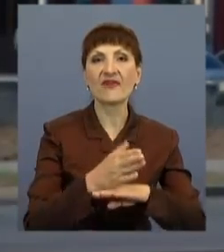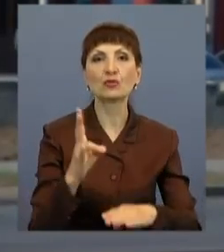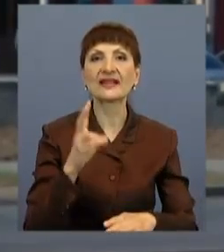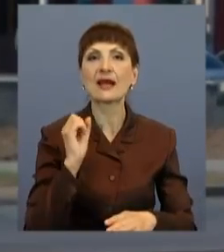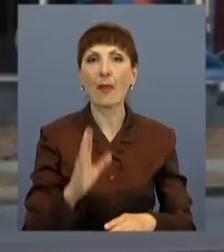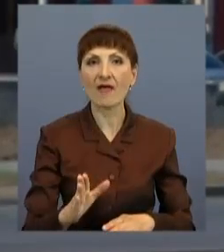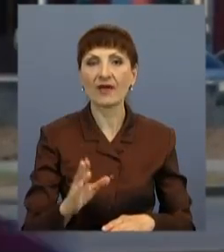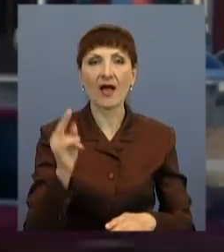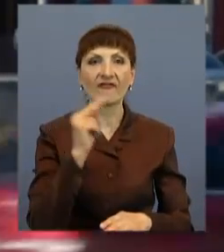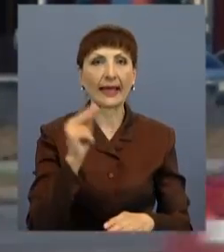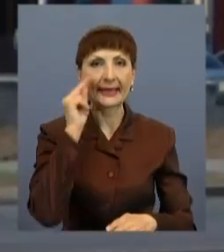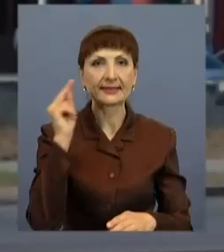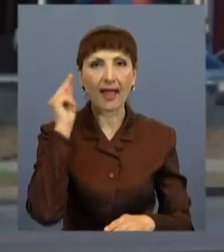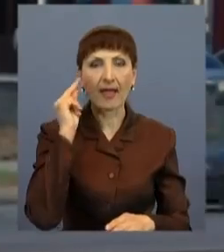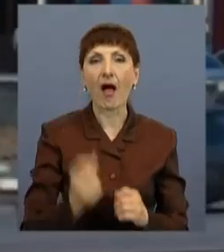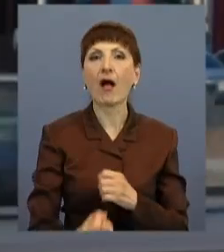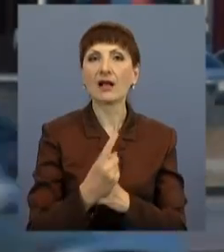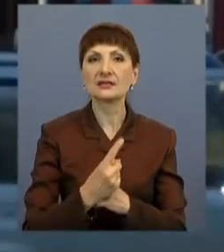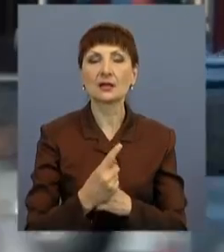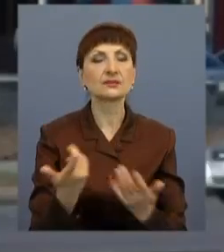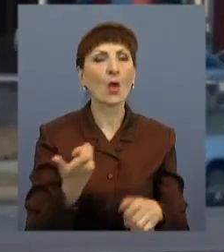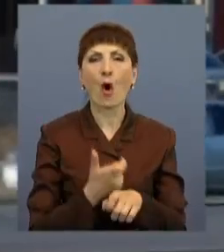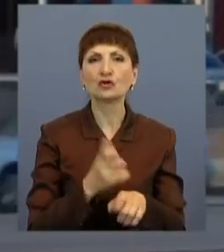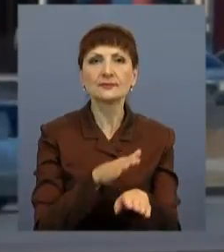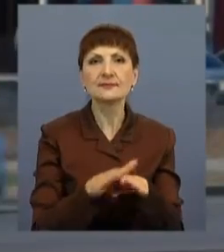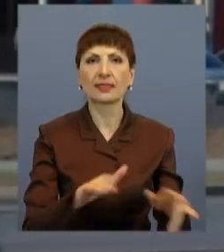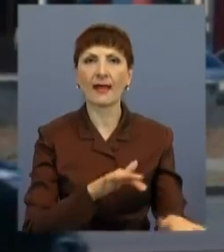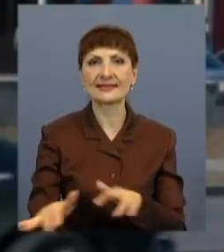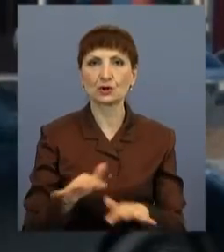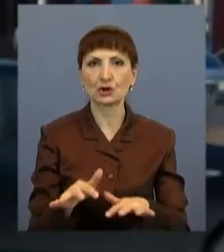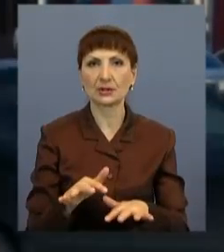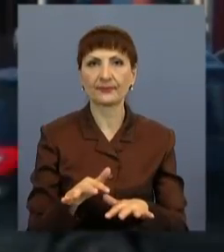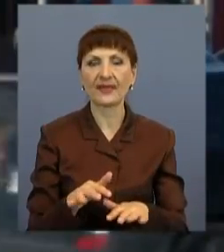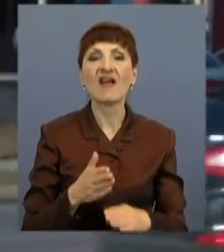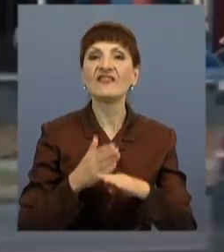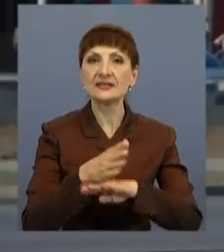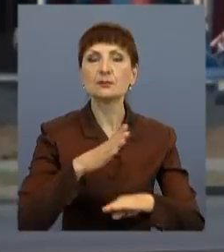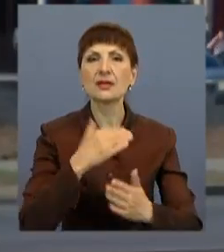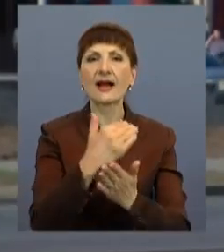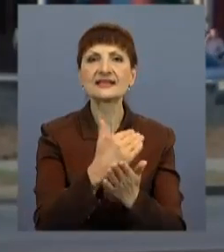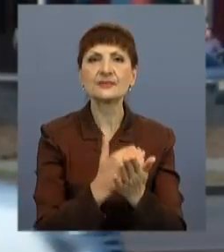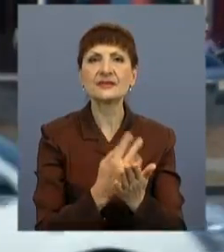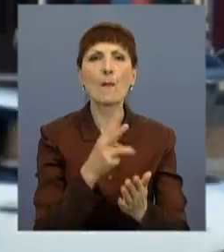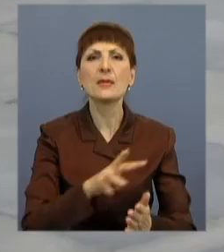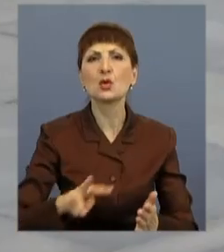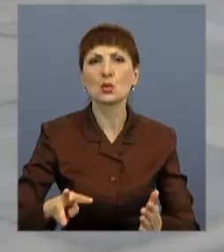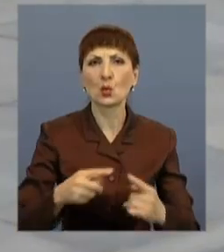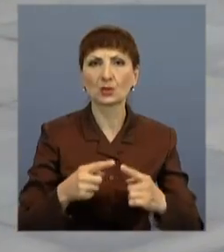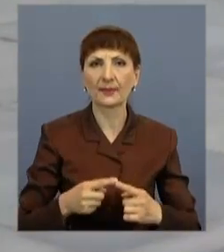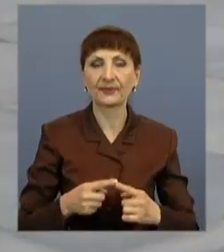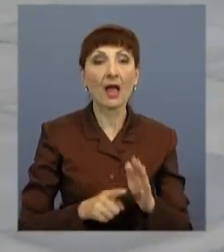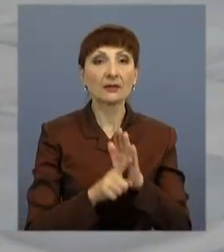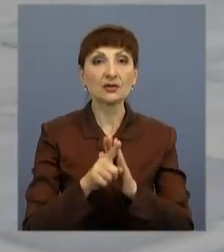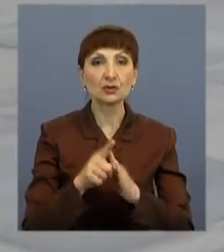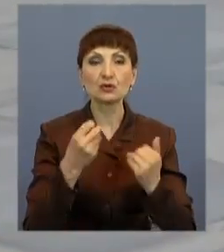Нурсултана Назарбаева в Поднебесной оказался столь же насыщенным. Можно сказать, визит был расписан по минутам. Началось все